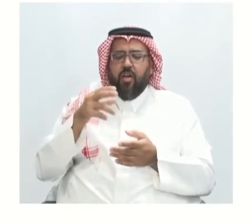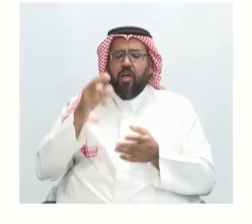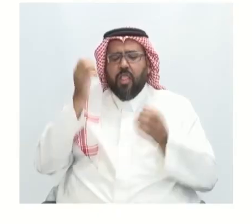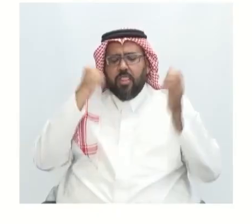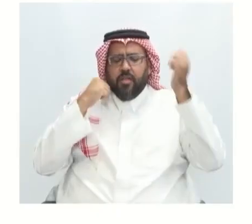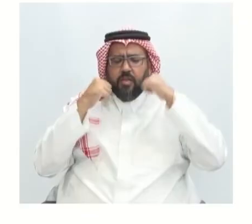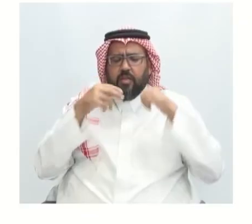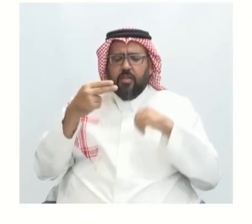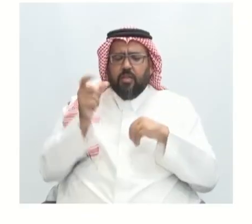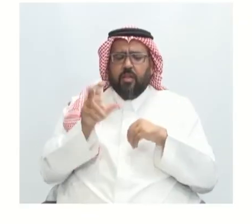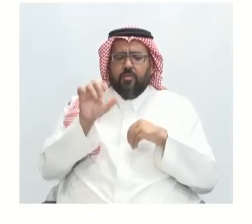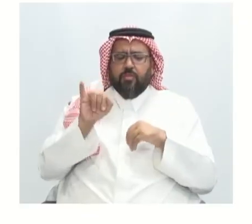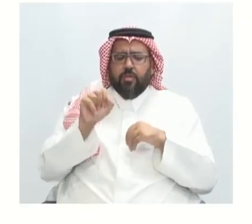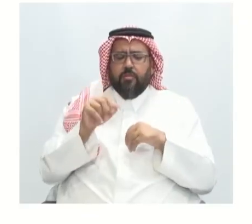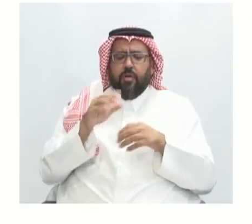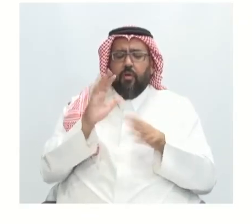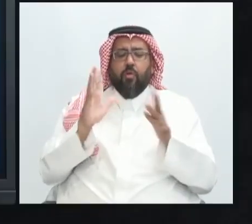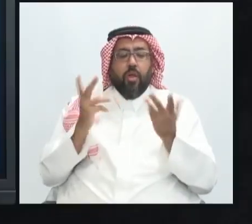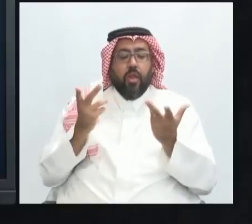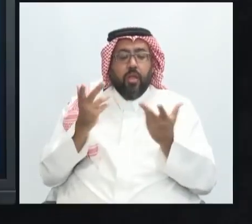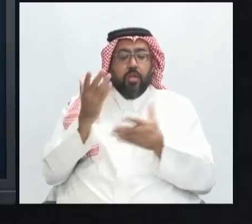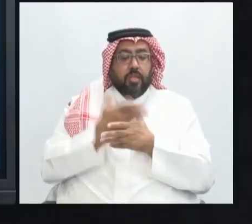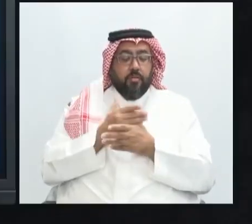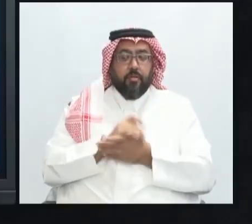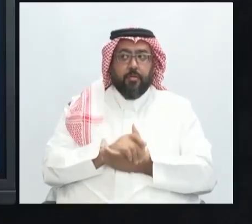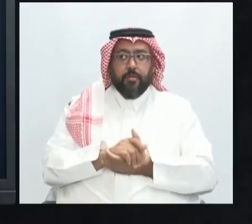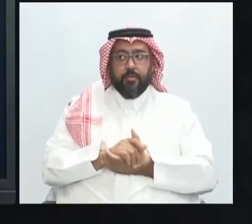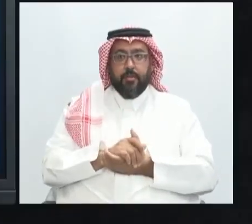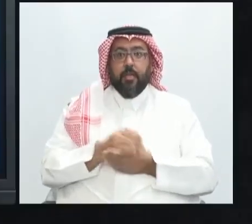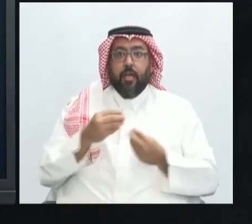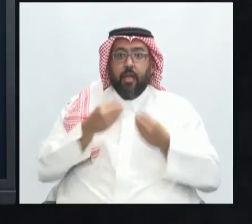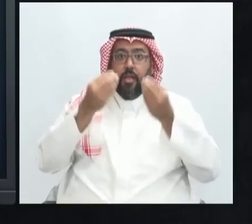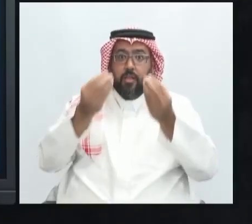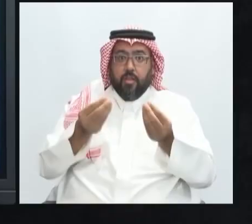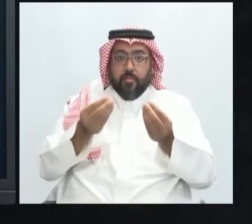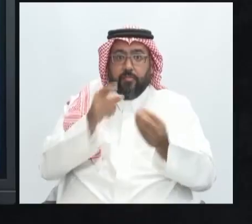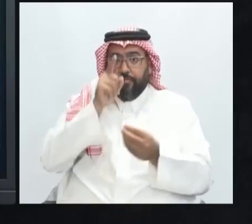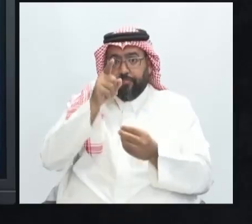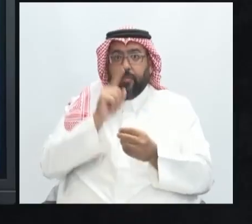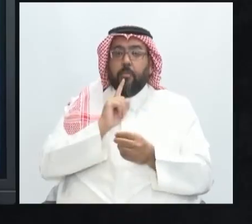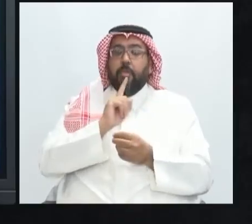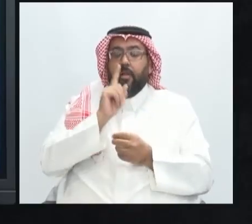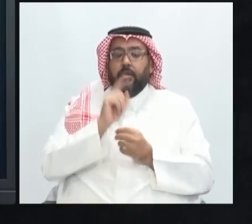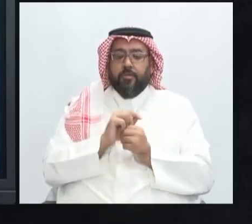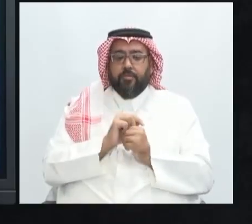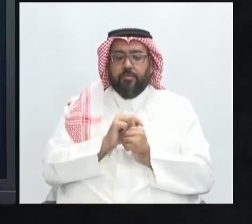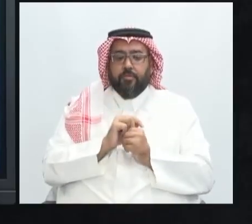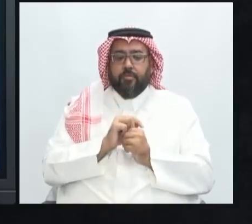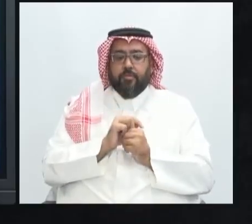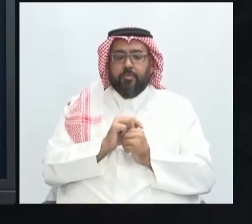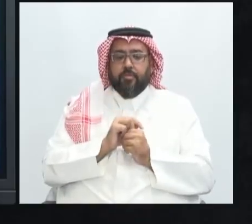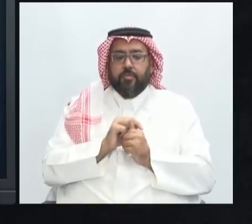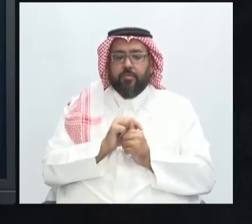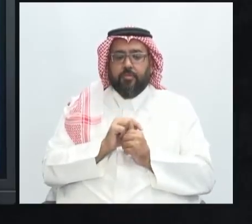ولماذا هذه الاسئله يا ابنائي اضعها بين ايديكم وانتم باذن الله عز وجل اهل